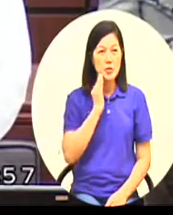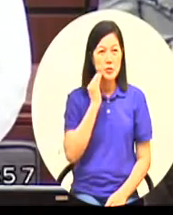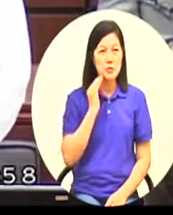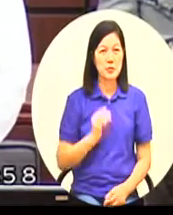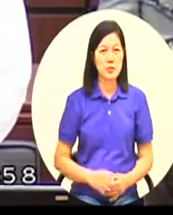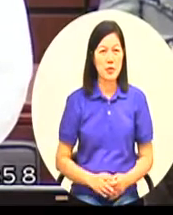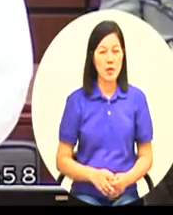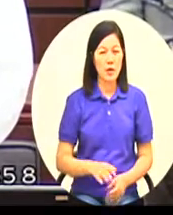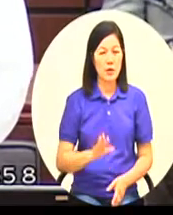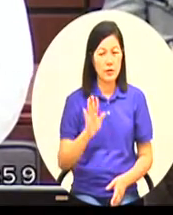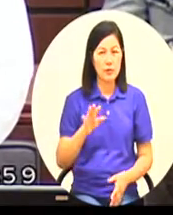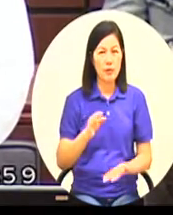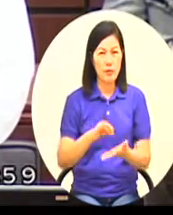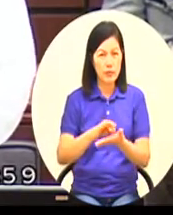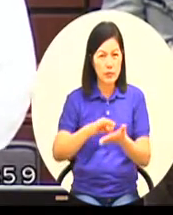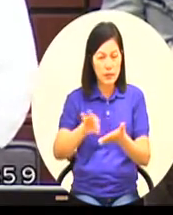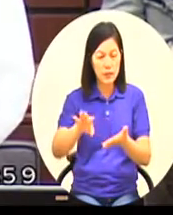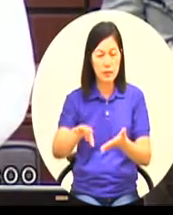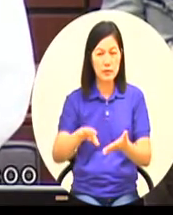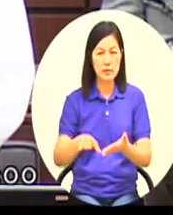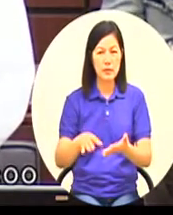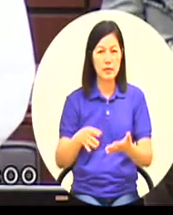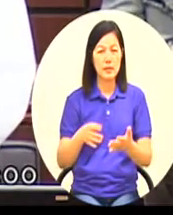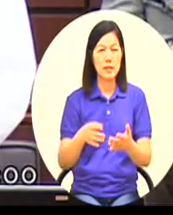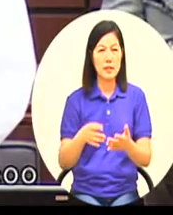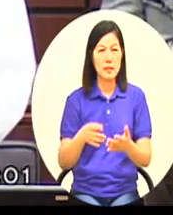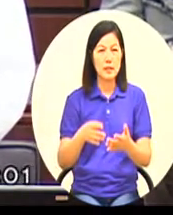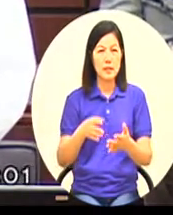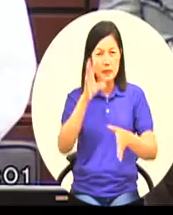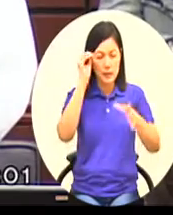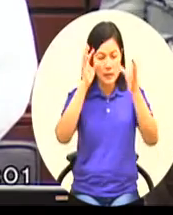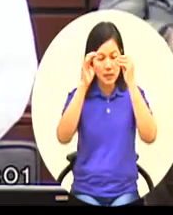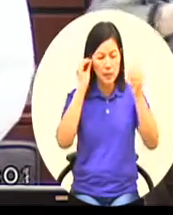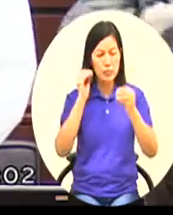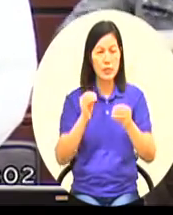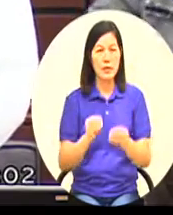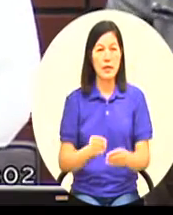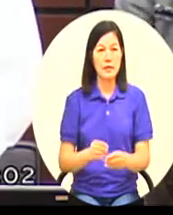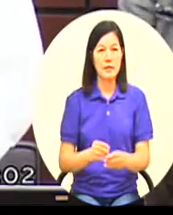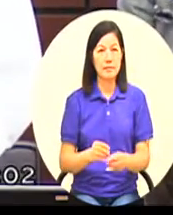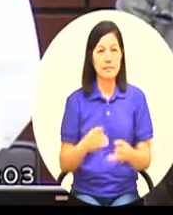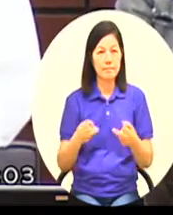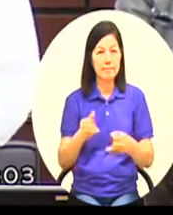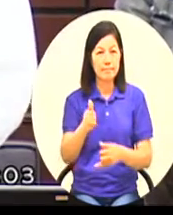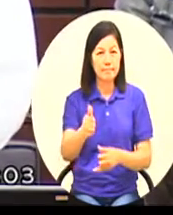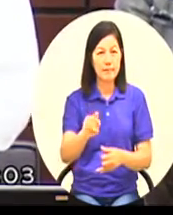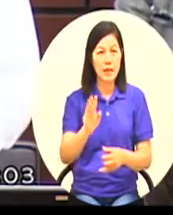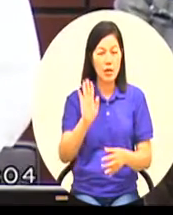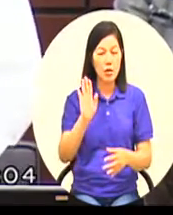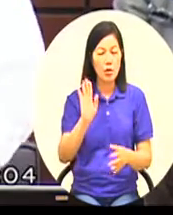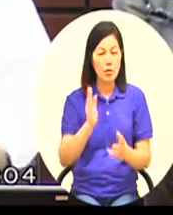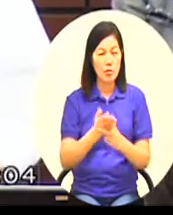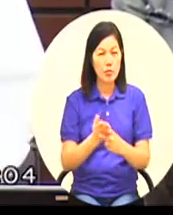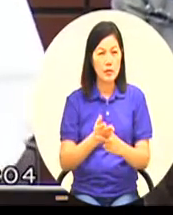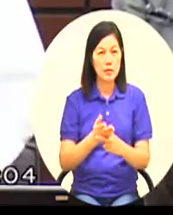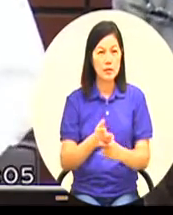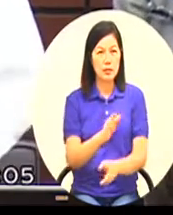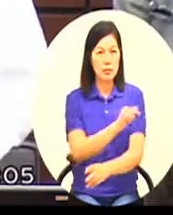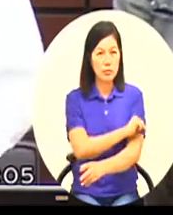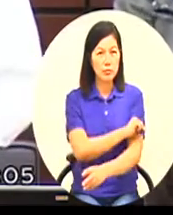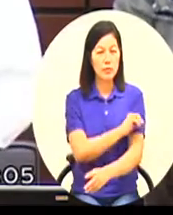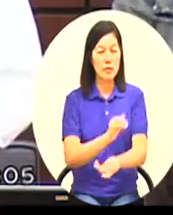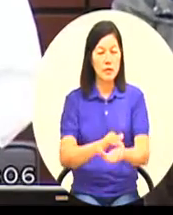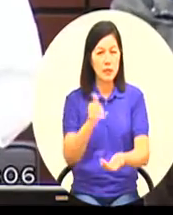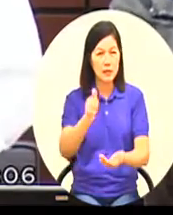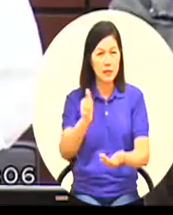有效的分级医疗，就是说我们的医疗的资源效能，当医师在整个或是护理人员在整个医疗环境，这医疗